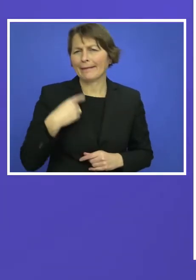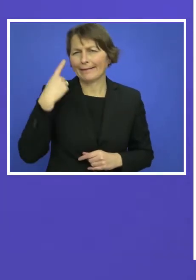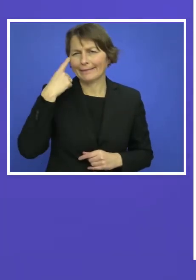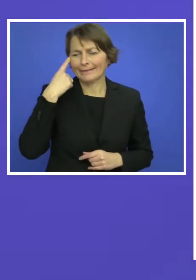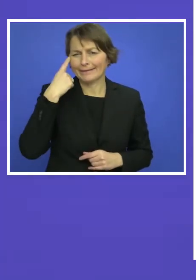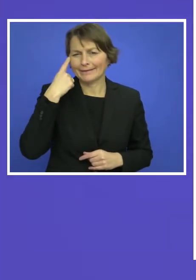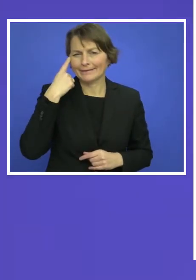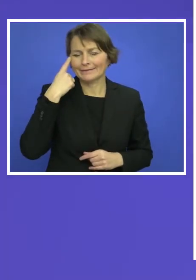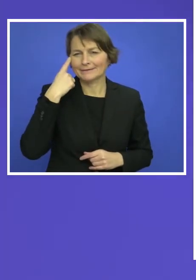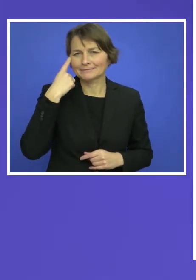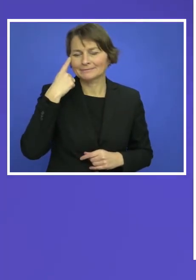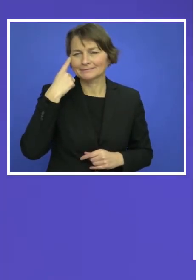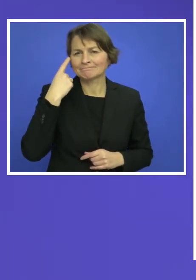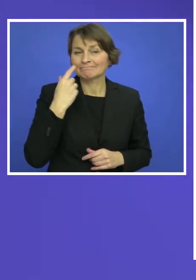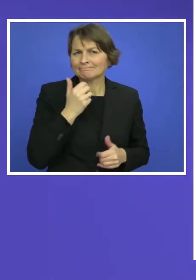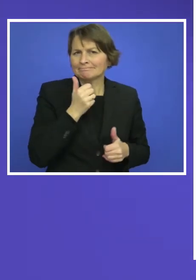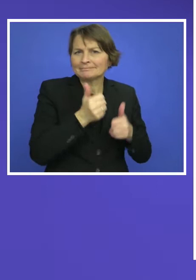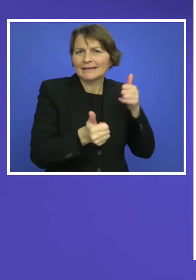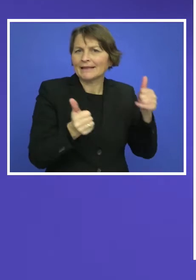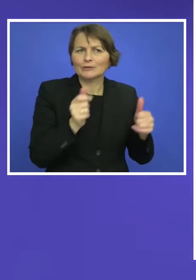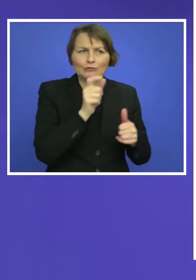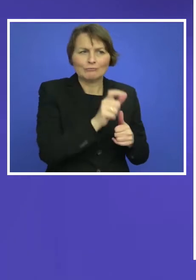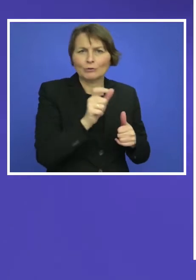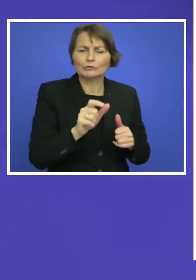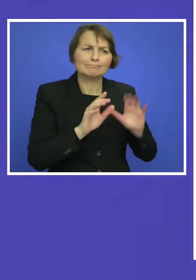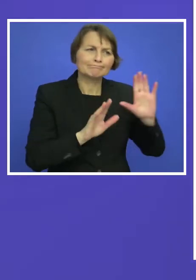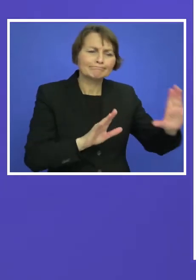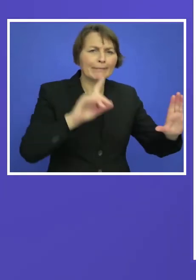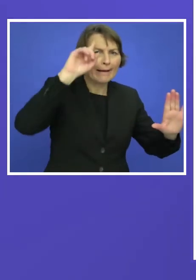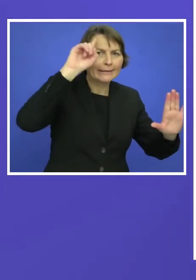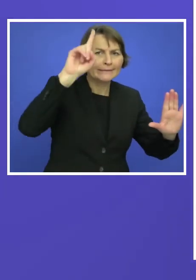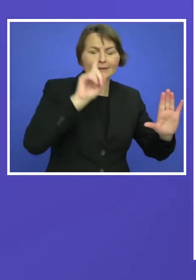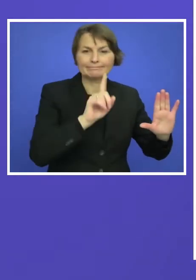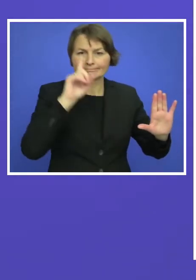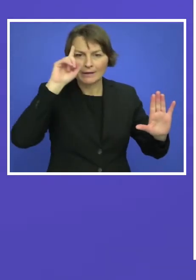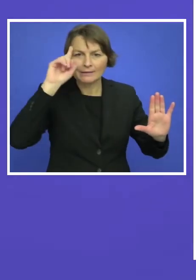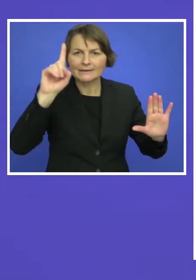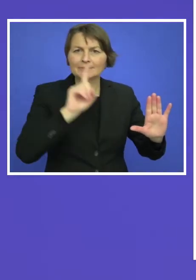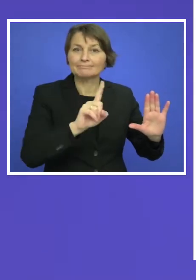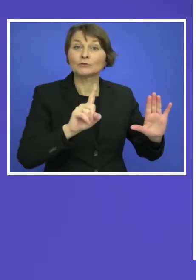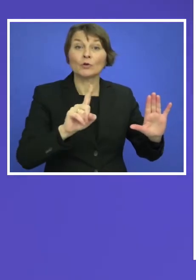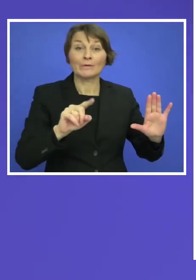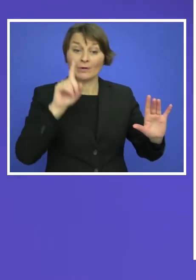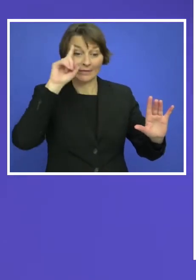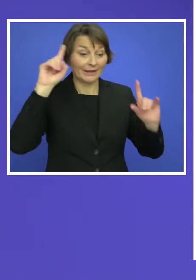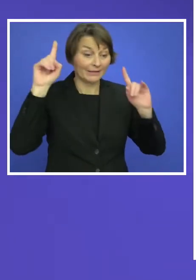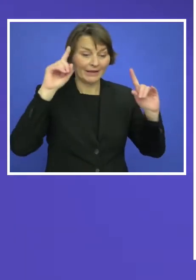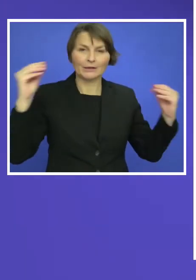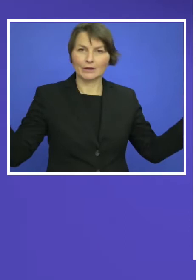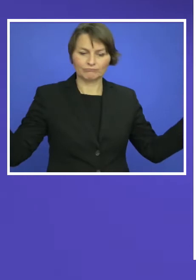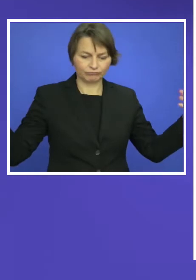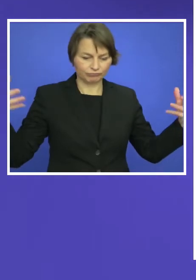الاخرين، وبنعطي افكار اكتر وثراء فكري يمكننا من بناء الصوره بتكون متكامله علشان تغيير نمط احنا ممكن